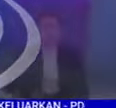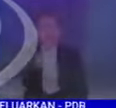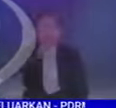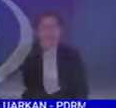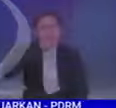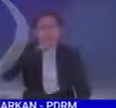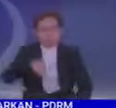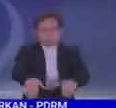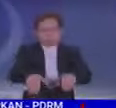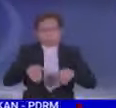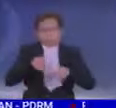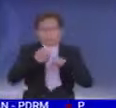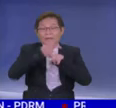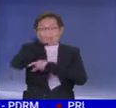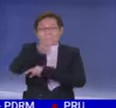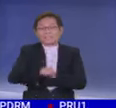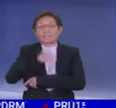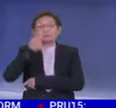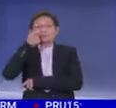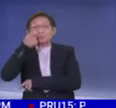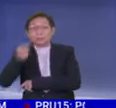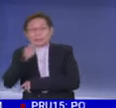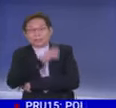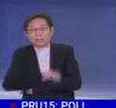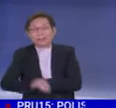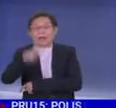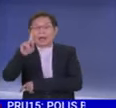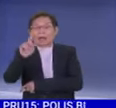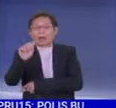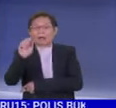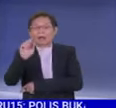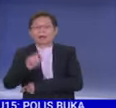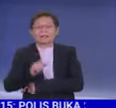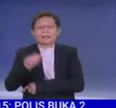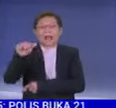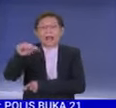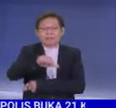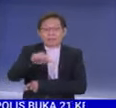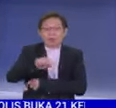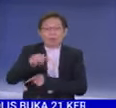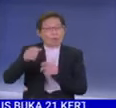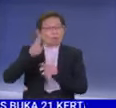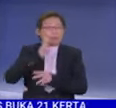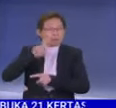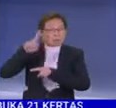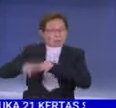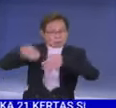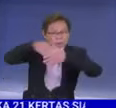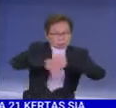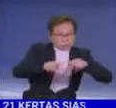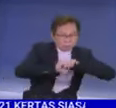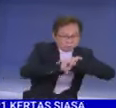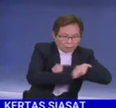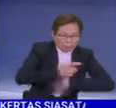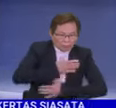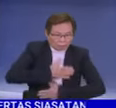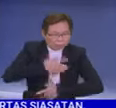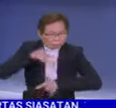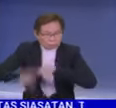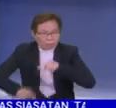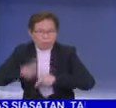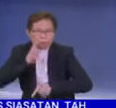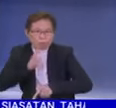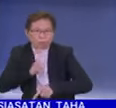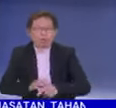Rusia berundur dari selatan Ukraine. Manakala di Kabul, wanita dilarang masuk taman-taman hiburan. Kita ikuti